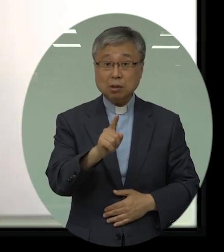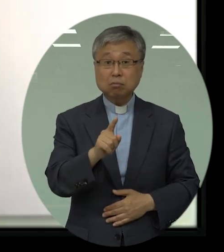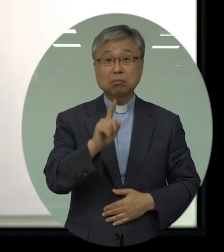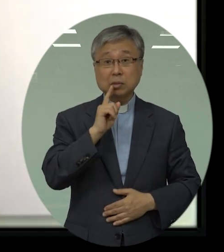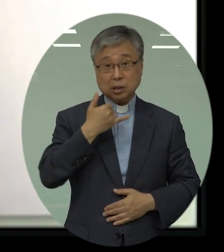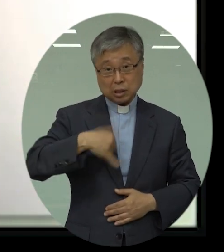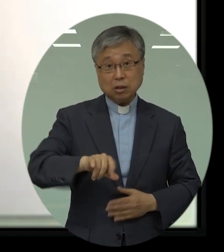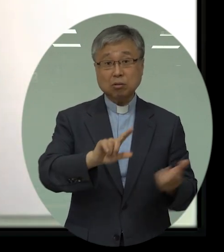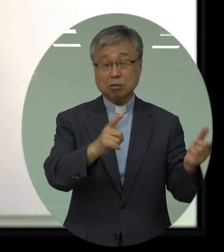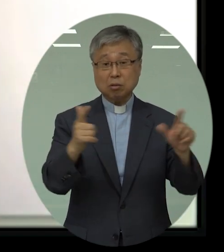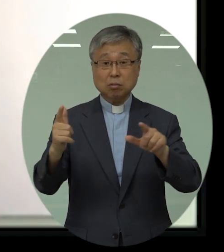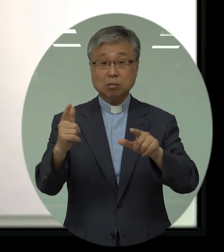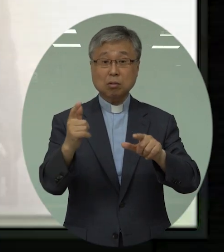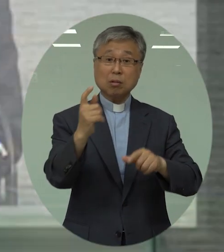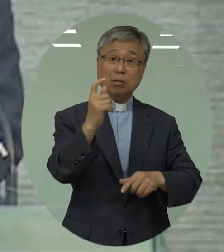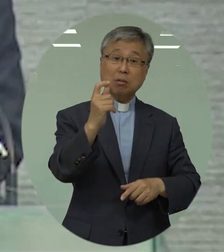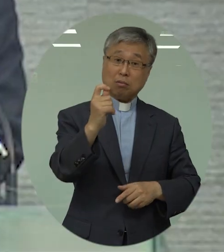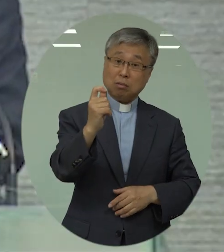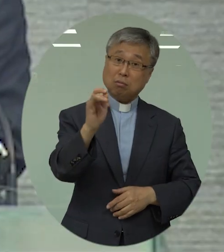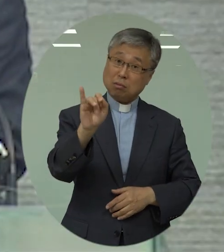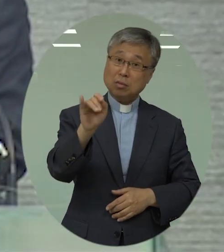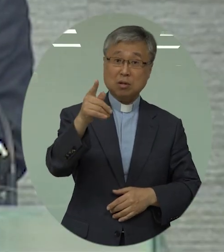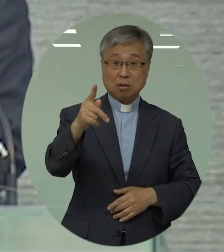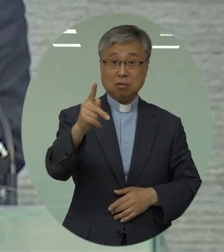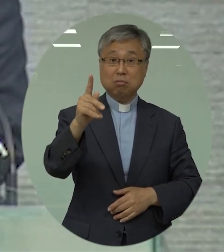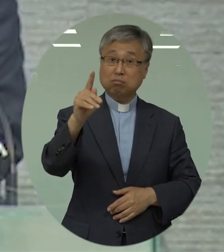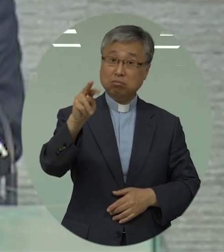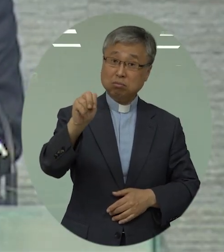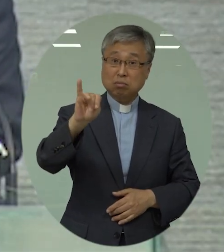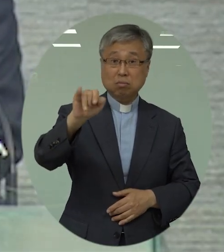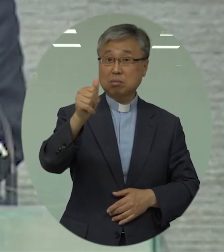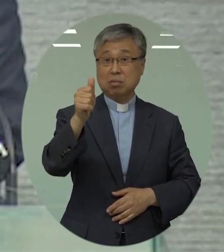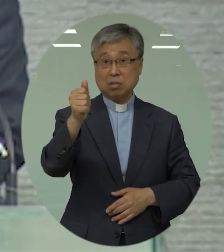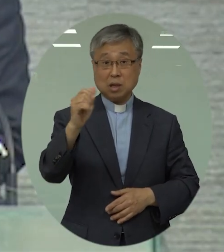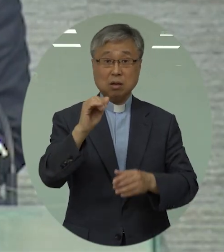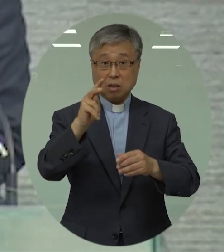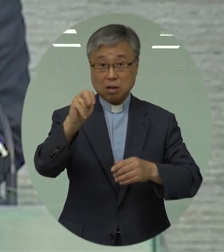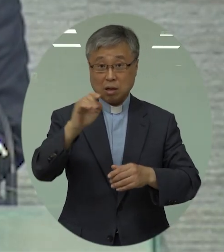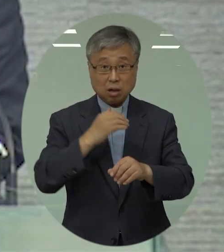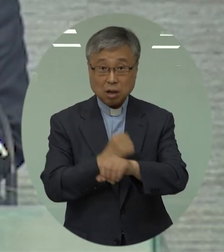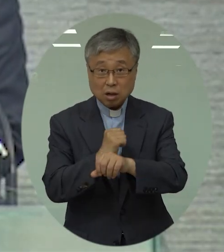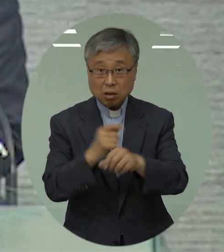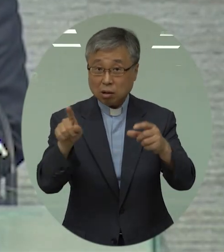자녀들. 근데 테크난이나 테크니아라는 단어는 이것은